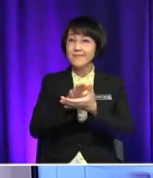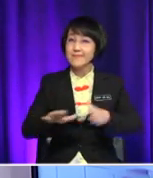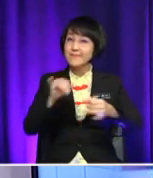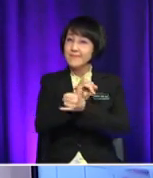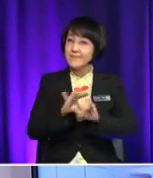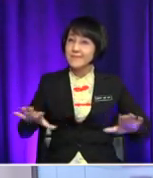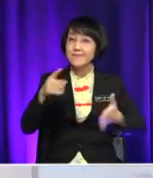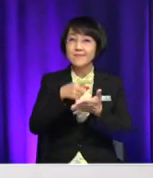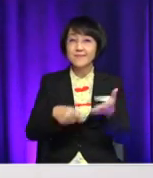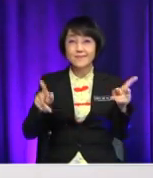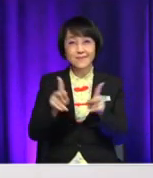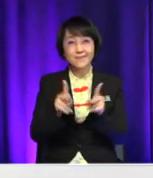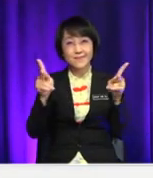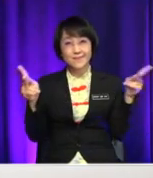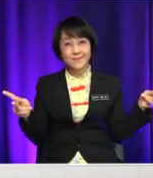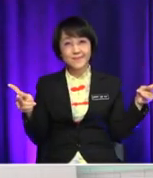apa kabar